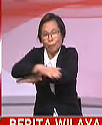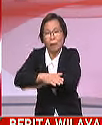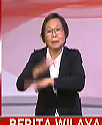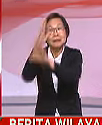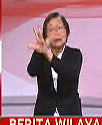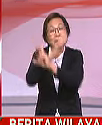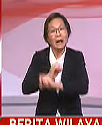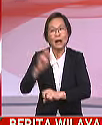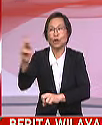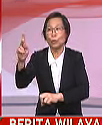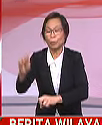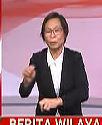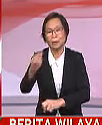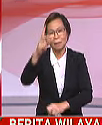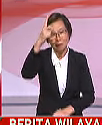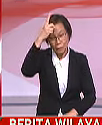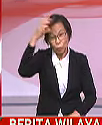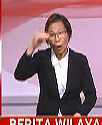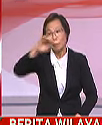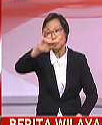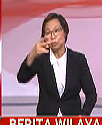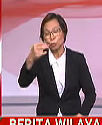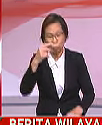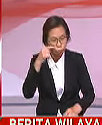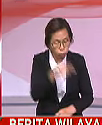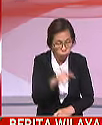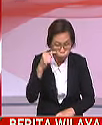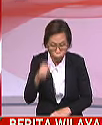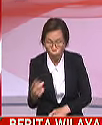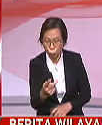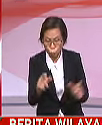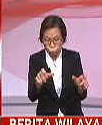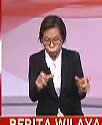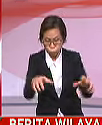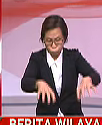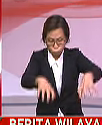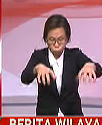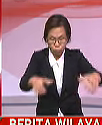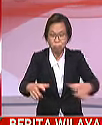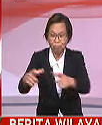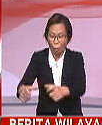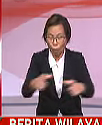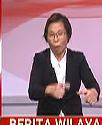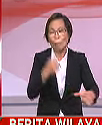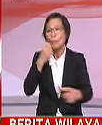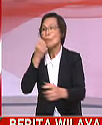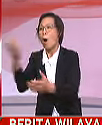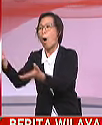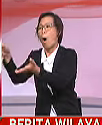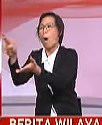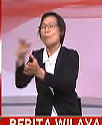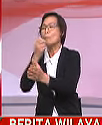Ketua Menteri Dato' Parti Gia Ban Johari Tun Apeng memberitahu penemuan dua lokasi itu telah dimaklumkan oleh pihak Petronas dalam pertemuan